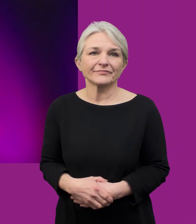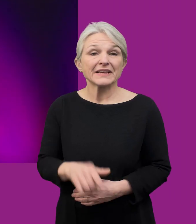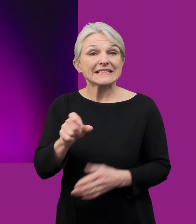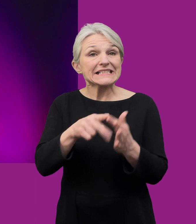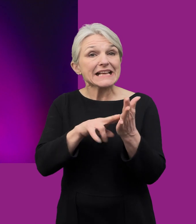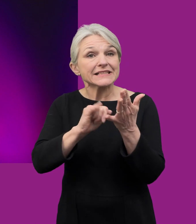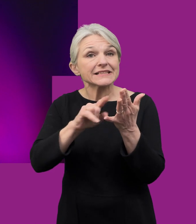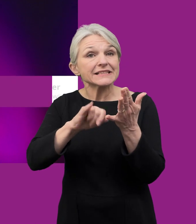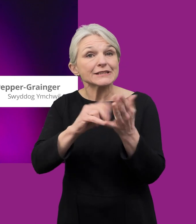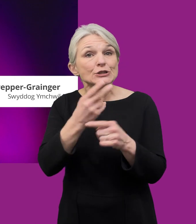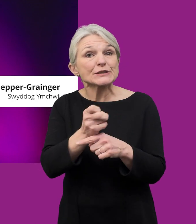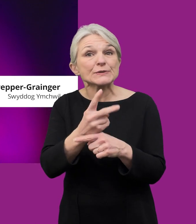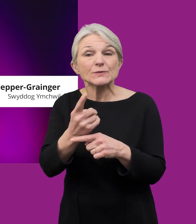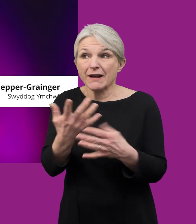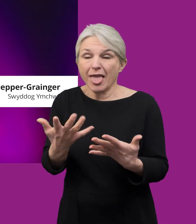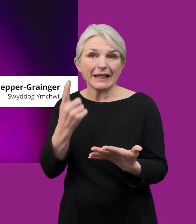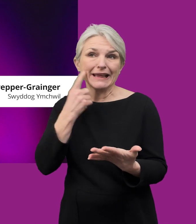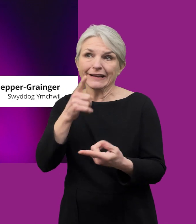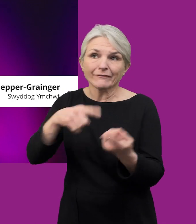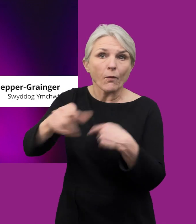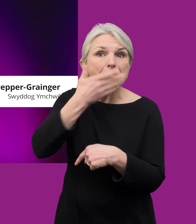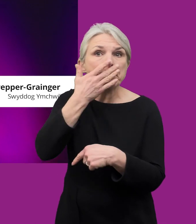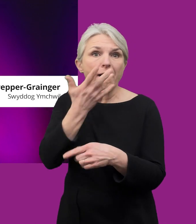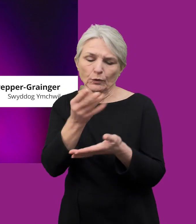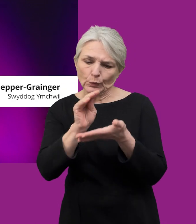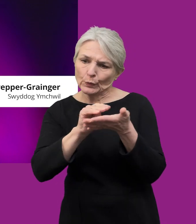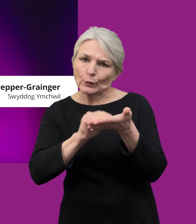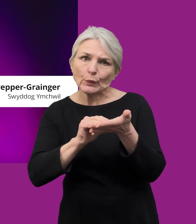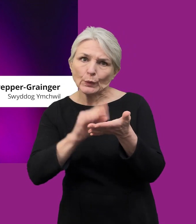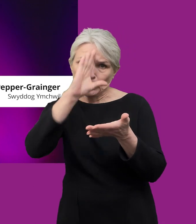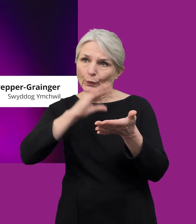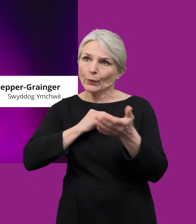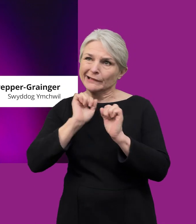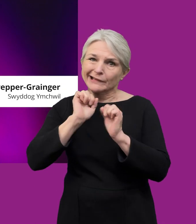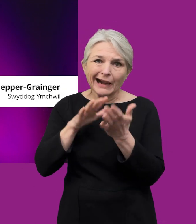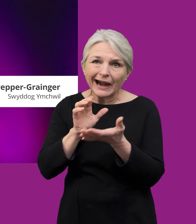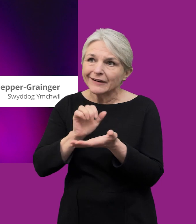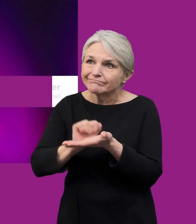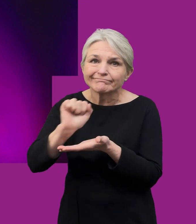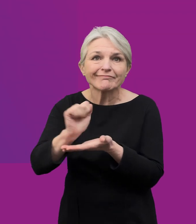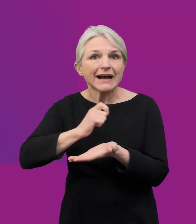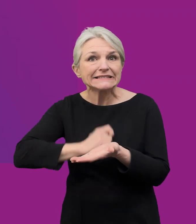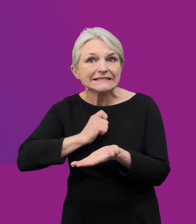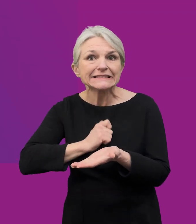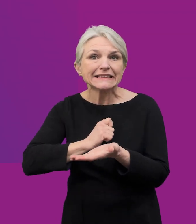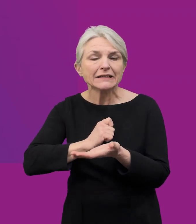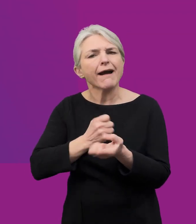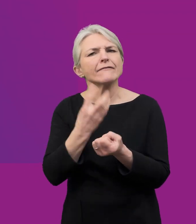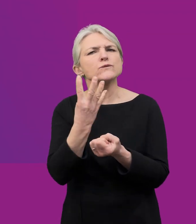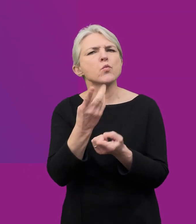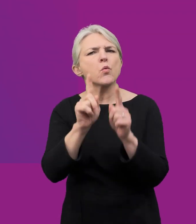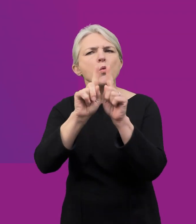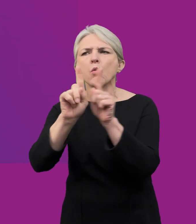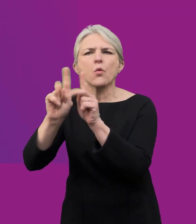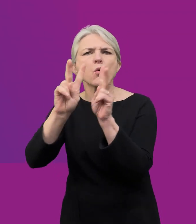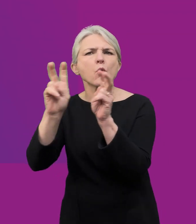Gwnaeth Cyfrifiad 2021 hun haws i bobl gyfnodi eu hunaniaeth ddiwylliannol ac roedd yn cwmpasu pedwar maes, grwp ethnig,